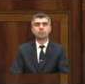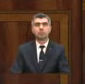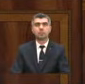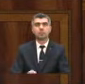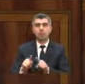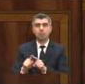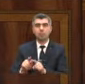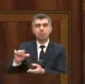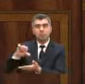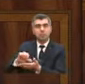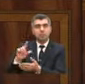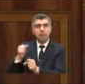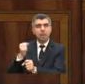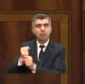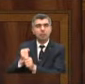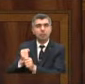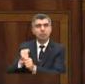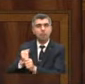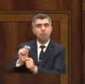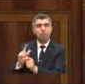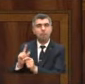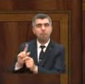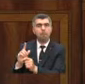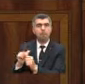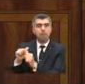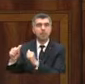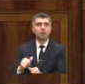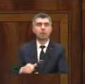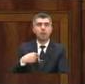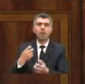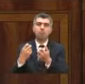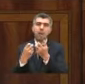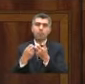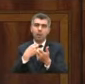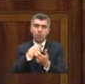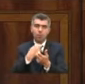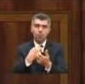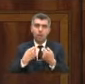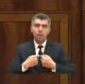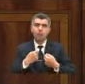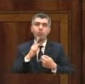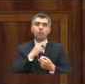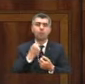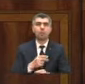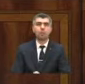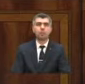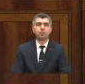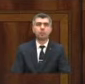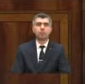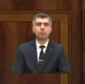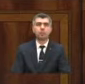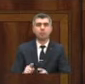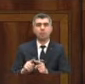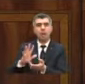نعينوا فيها ناس من المدن. وعلى سبيل المثال السيد رئيس الحكومة، كان عندنا واحد البرنامج ديال